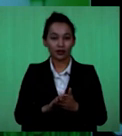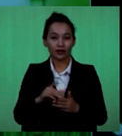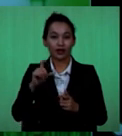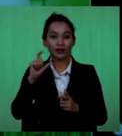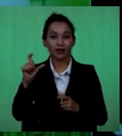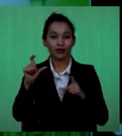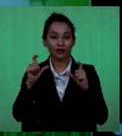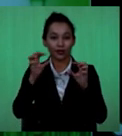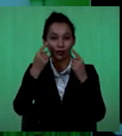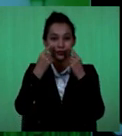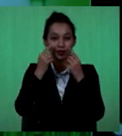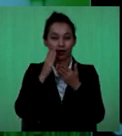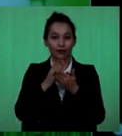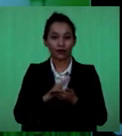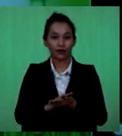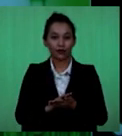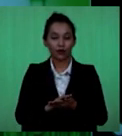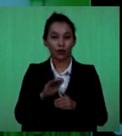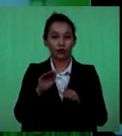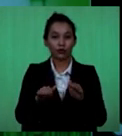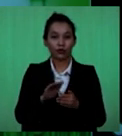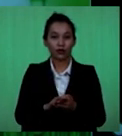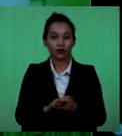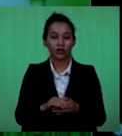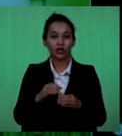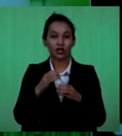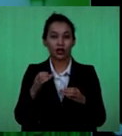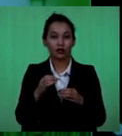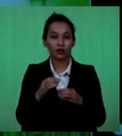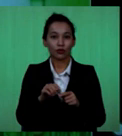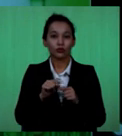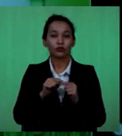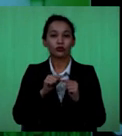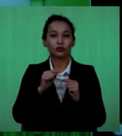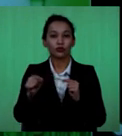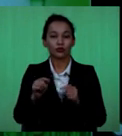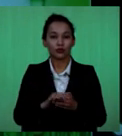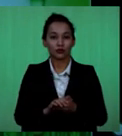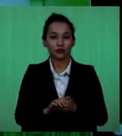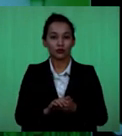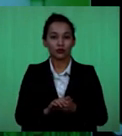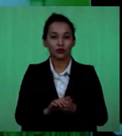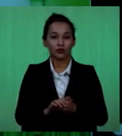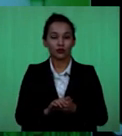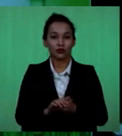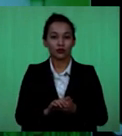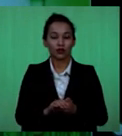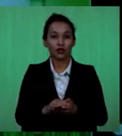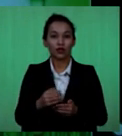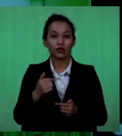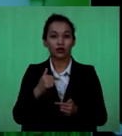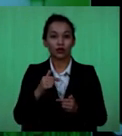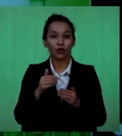joylashgan. Oldingi oyoqlari yirik va uzun. Tutuvchi. Ichki